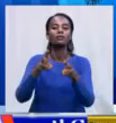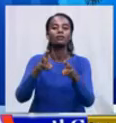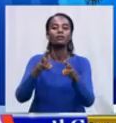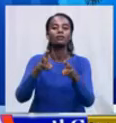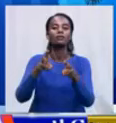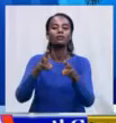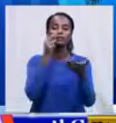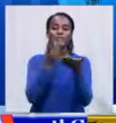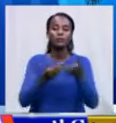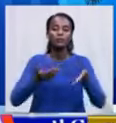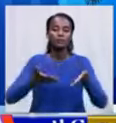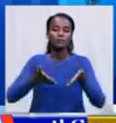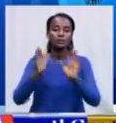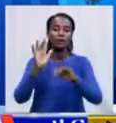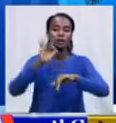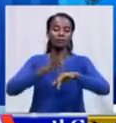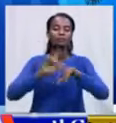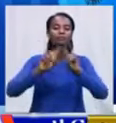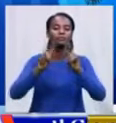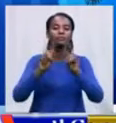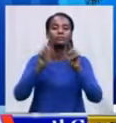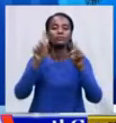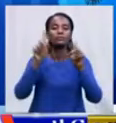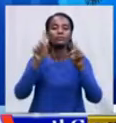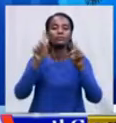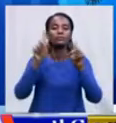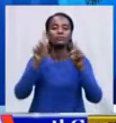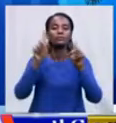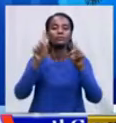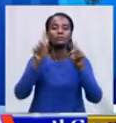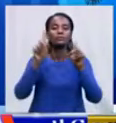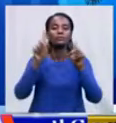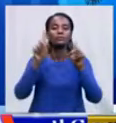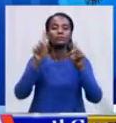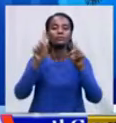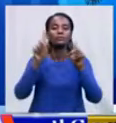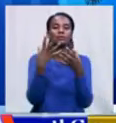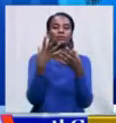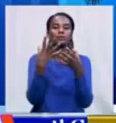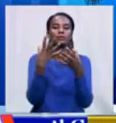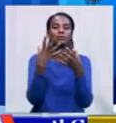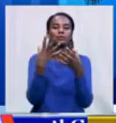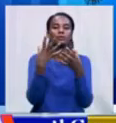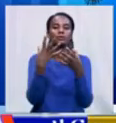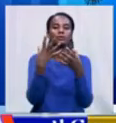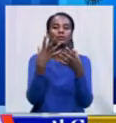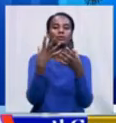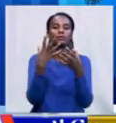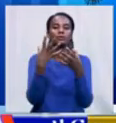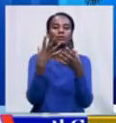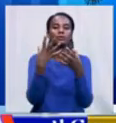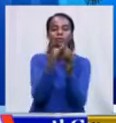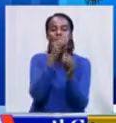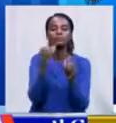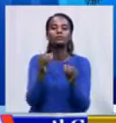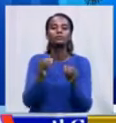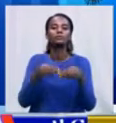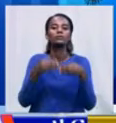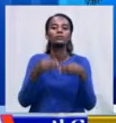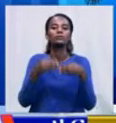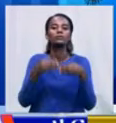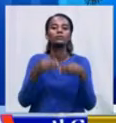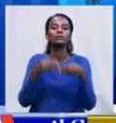የወጣቶች በጎ ፈቃድና የተለያዩ የህብረተሰብ ክፍሎች የተከናወኑት ስላለው ፈርጀ ብዙ የመከላከል ስራም የሀብት አሰባሰብና ለገሳ ስራ ግብረ